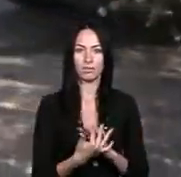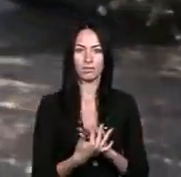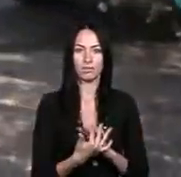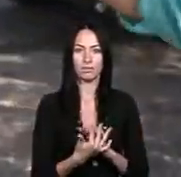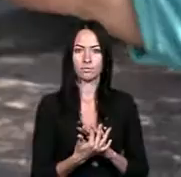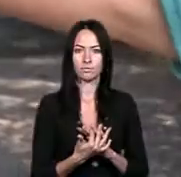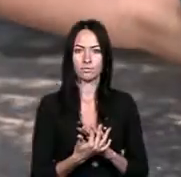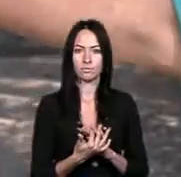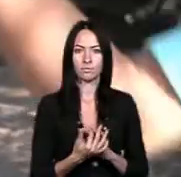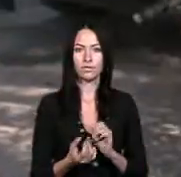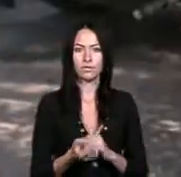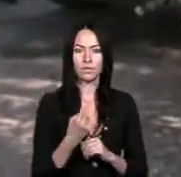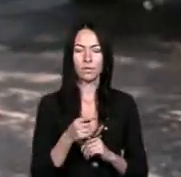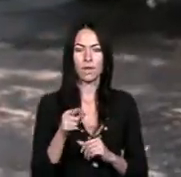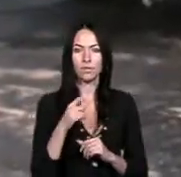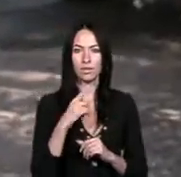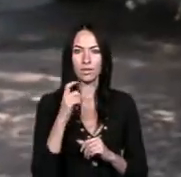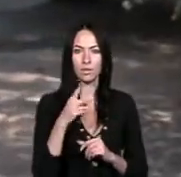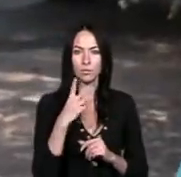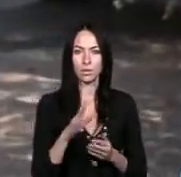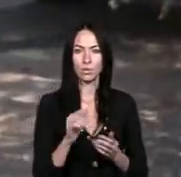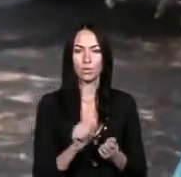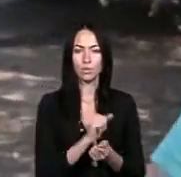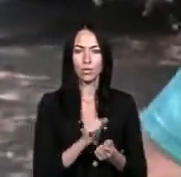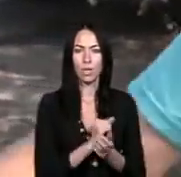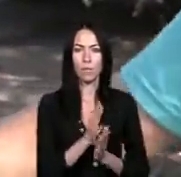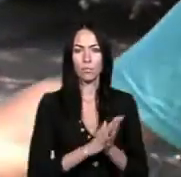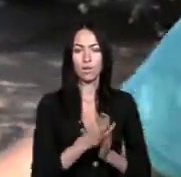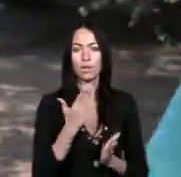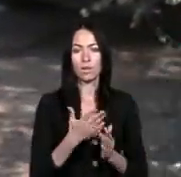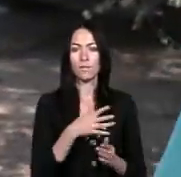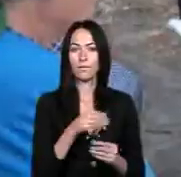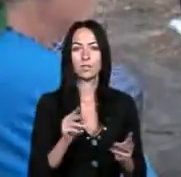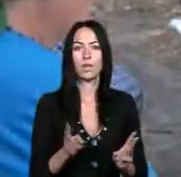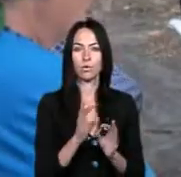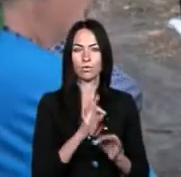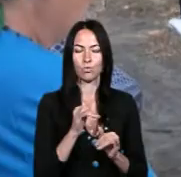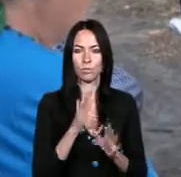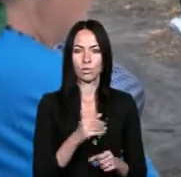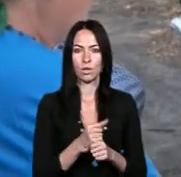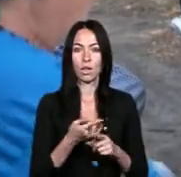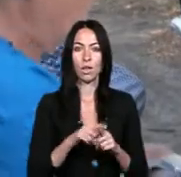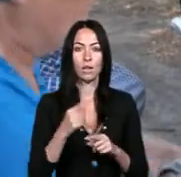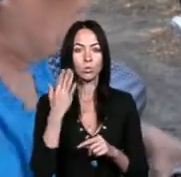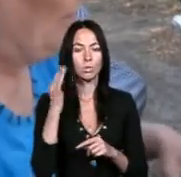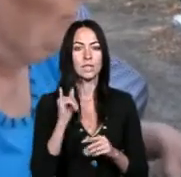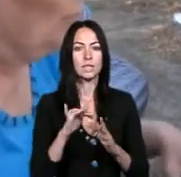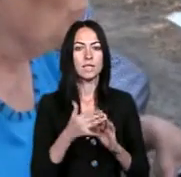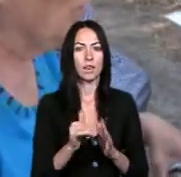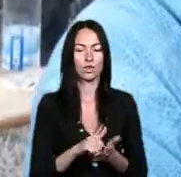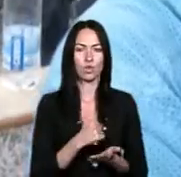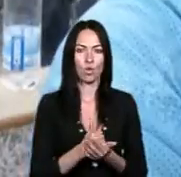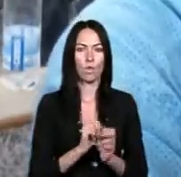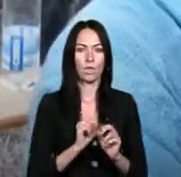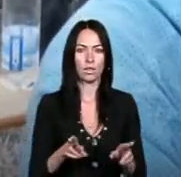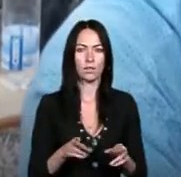же ж верхував, він нічого не розуміє. Бур'ян сухий, сухий бур'ян, все горить, нічого не зробиш. Цієї версії притримується і селищний голова.